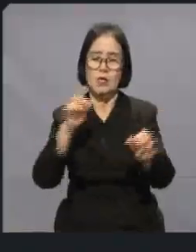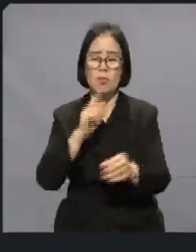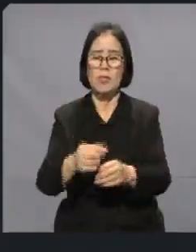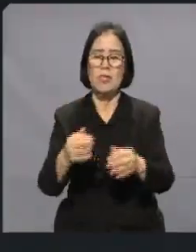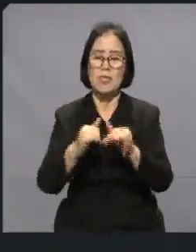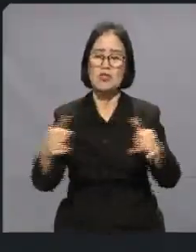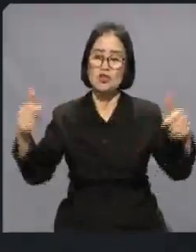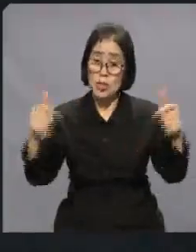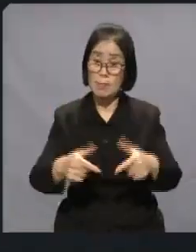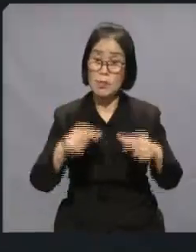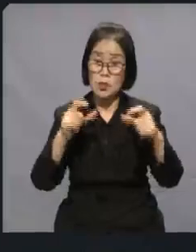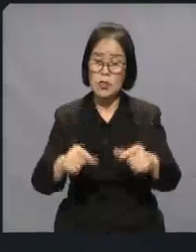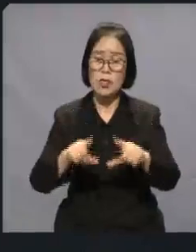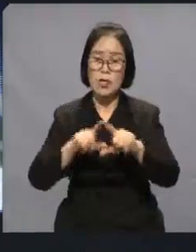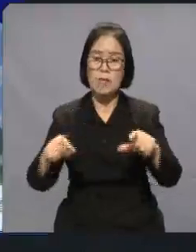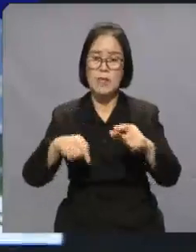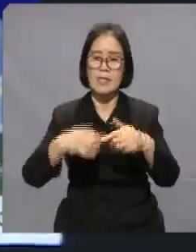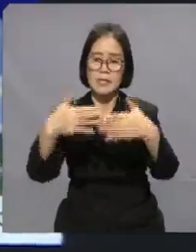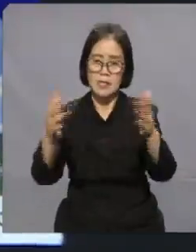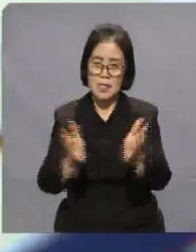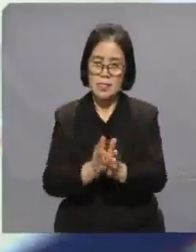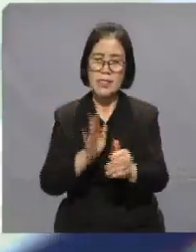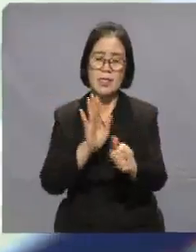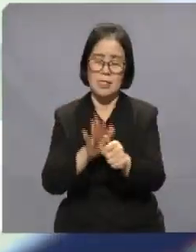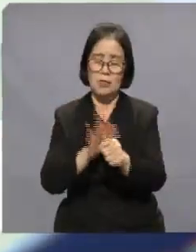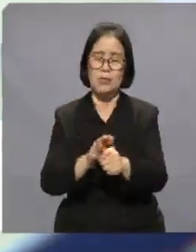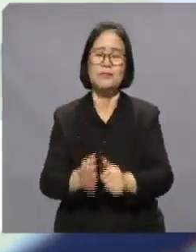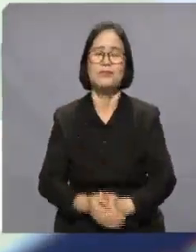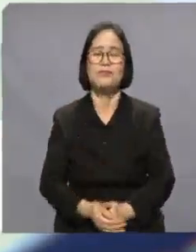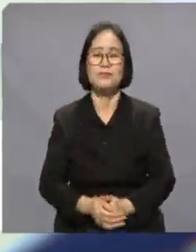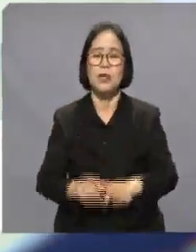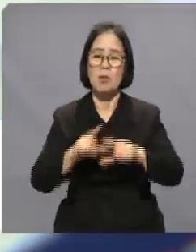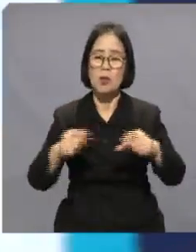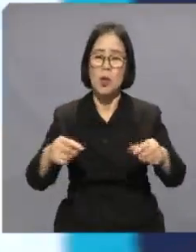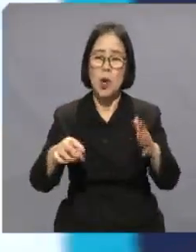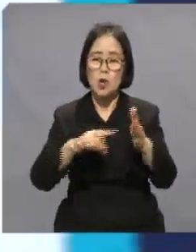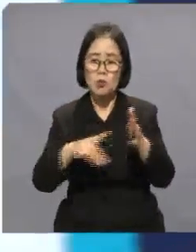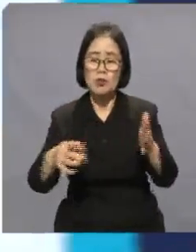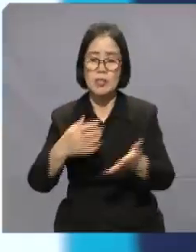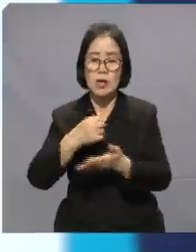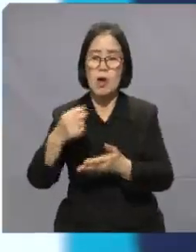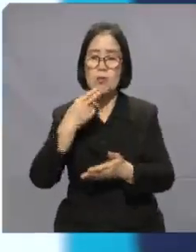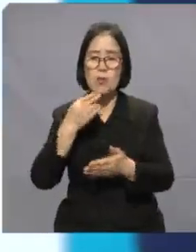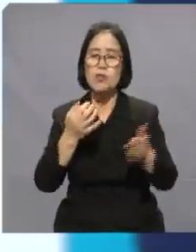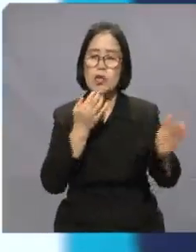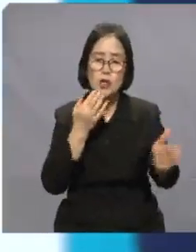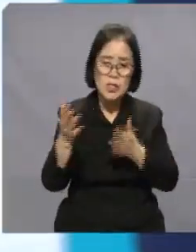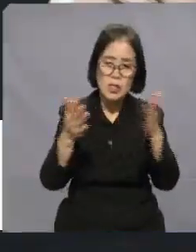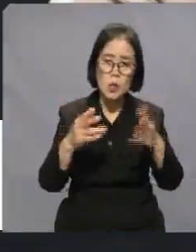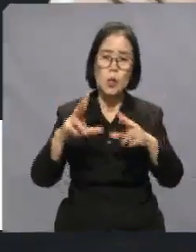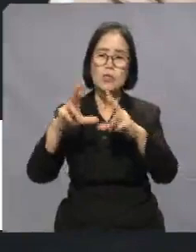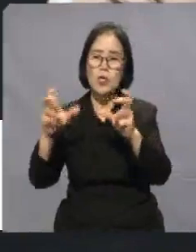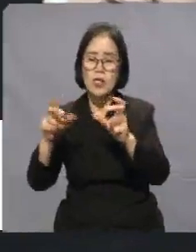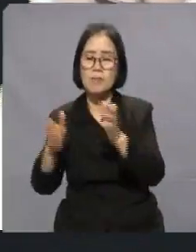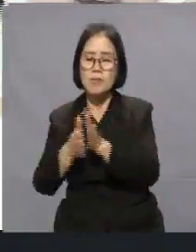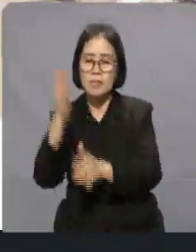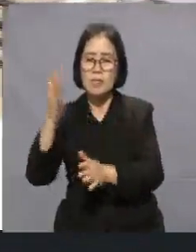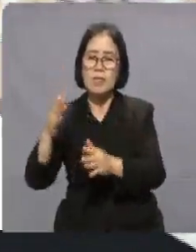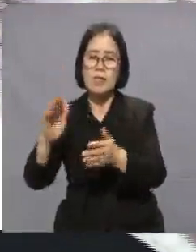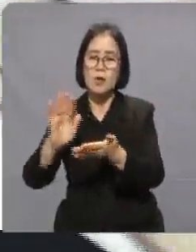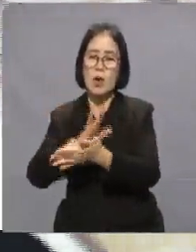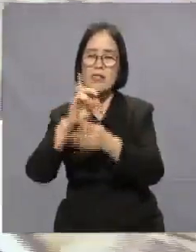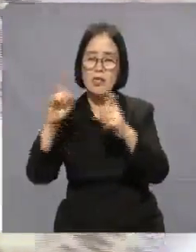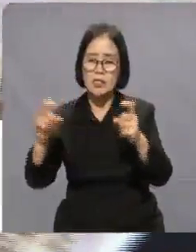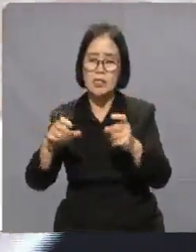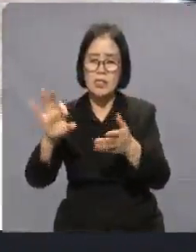인구 감소 지역과 일반 자치단체엔 지원을 하되 보통 교부세를 받지 않는 경기도와 성남시, 화성시는